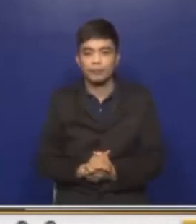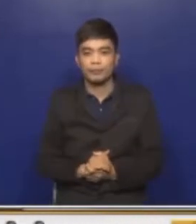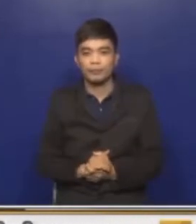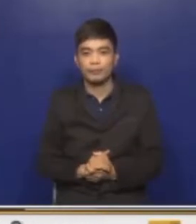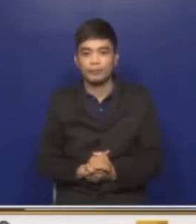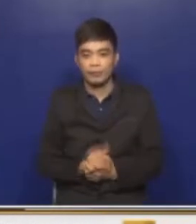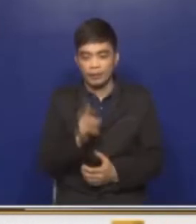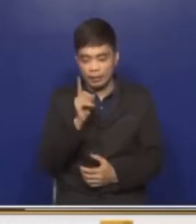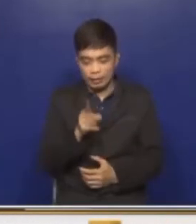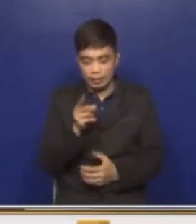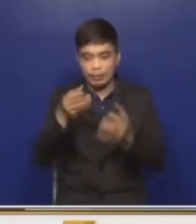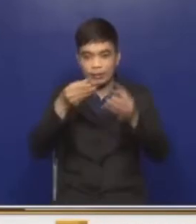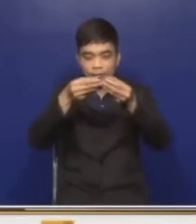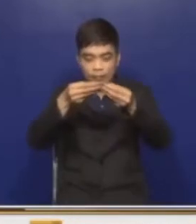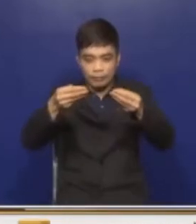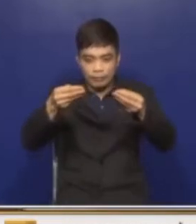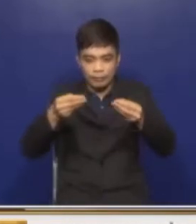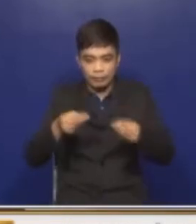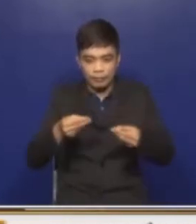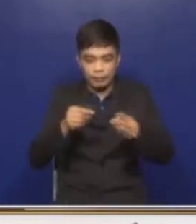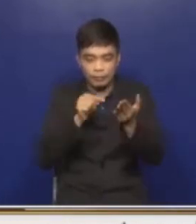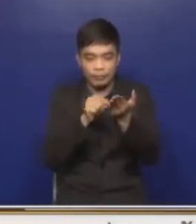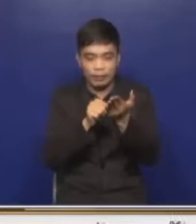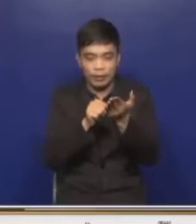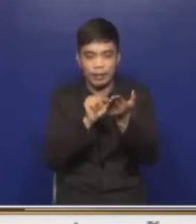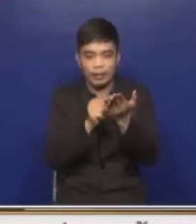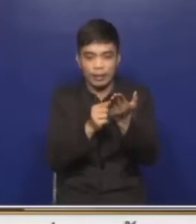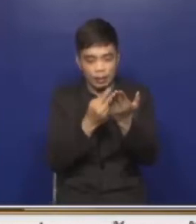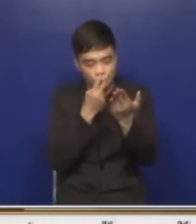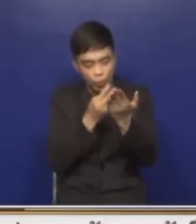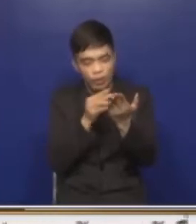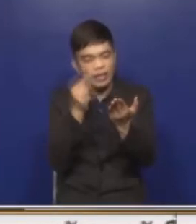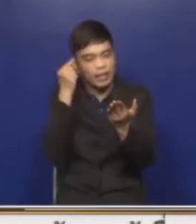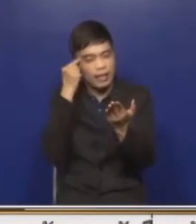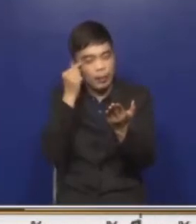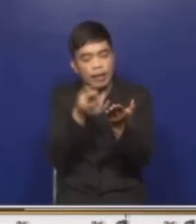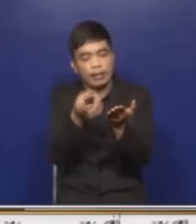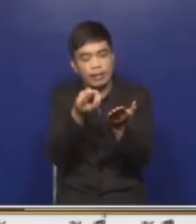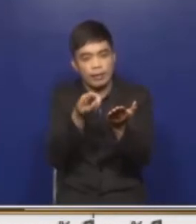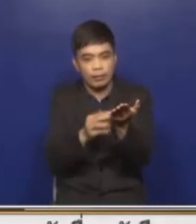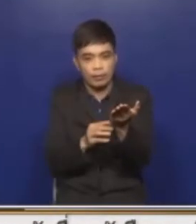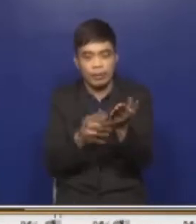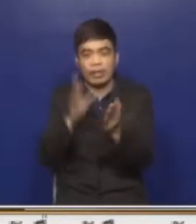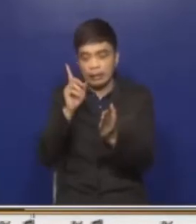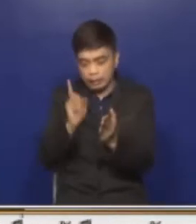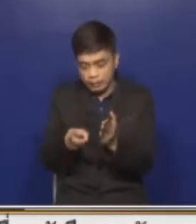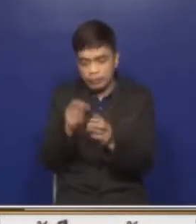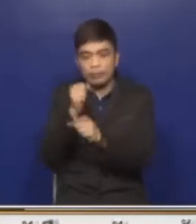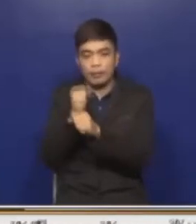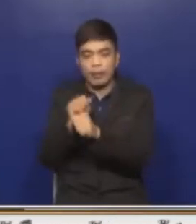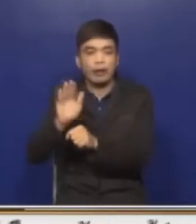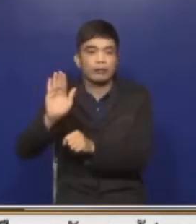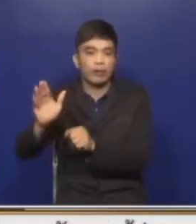มีความจริงหนังสือและนี่ผมว่าข้อมูลคงเอามานิดเดียวจากการทำงานของคณะกรรมการชุด